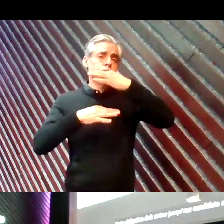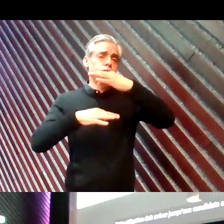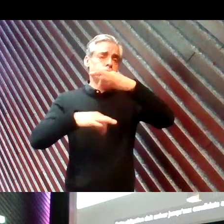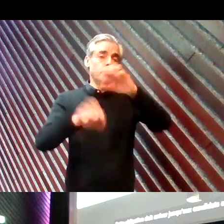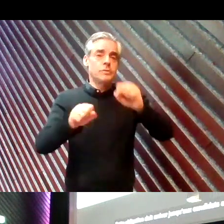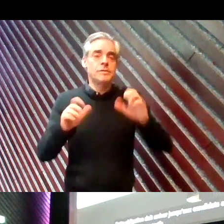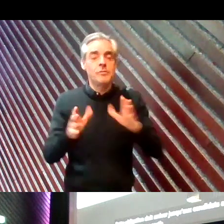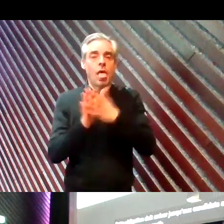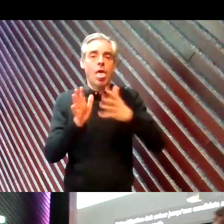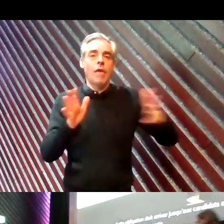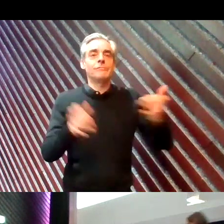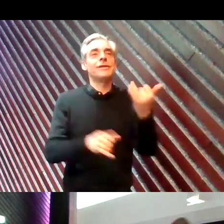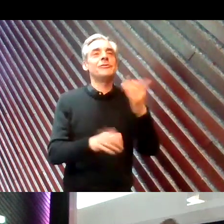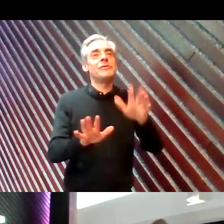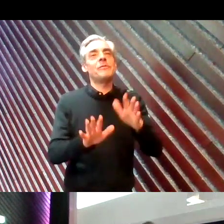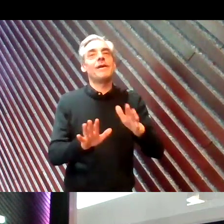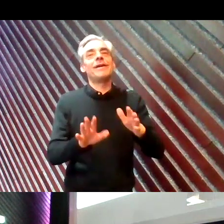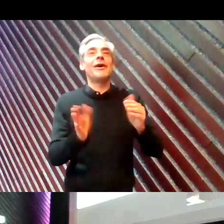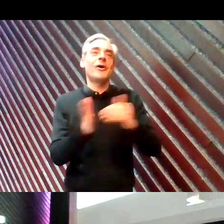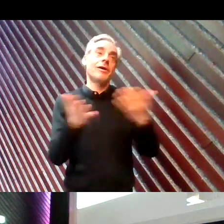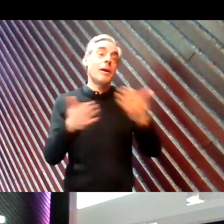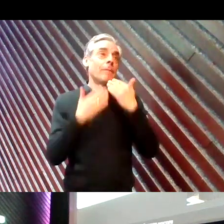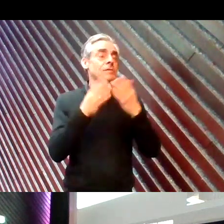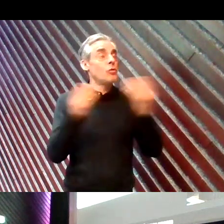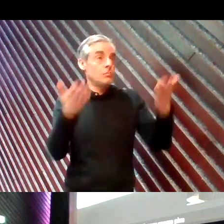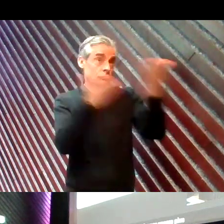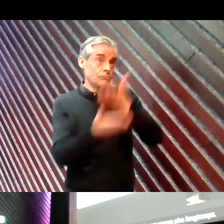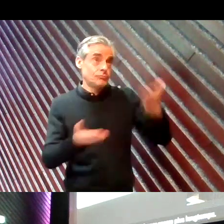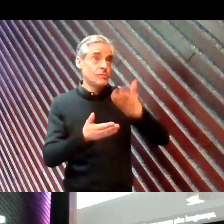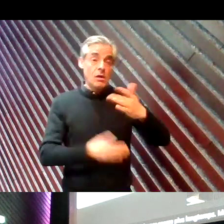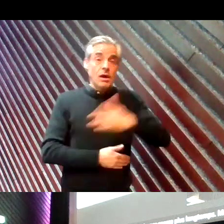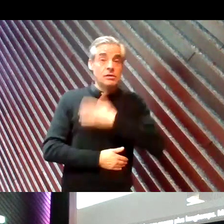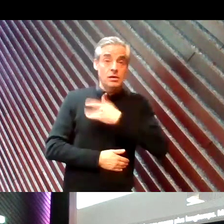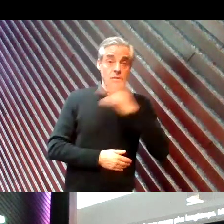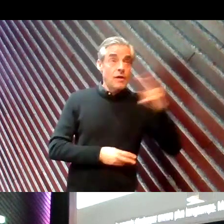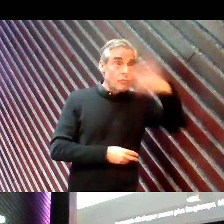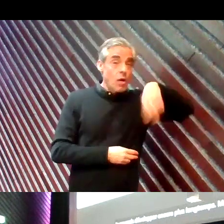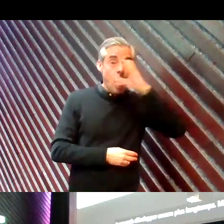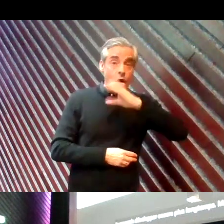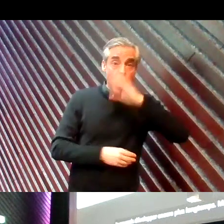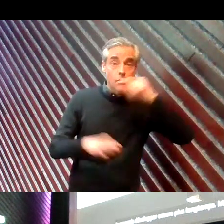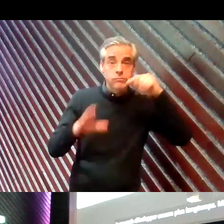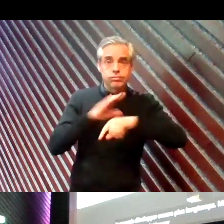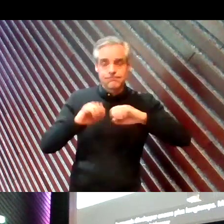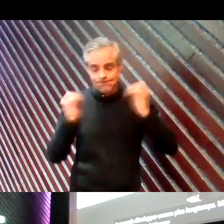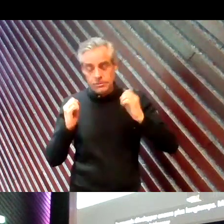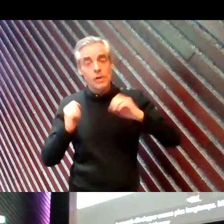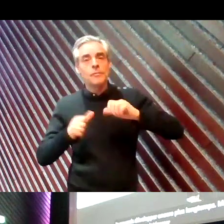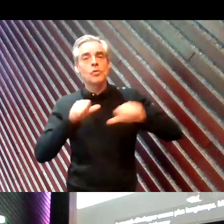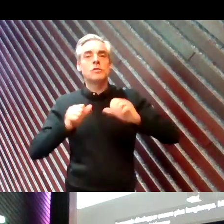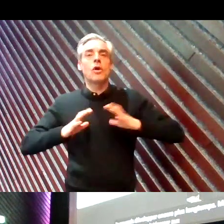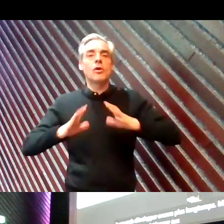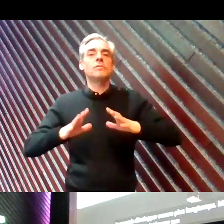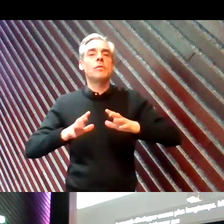être développé encore plus longtemps. Mais encore une fois, merci beaucoup de vous intéresser aux conditions de l'engagement